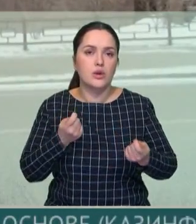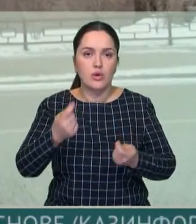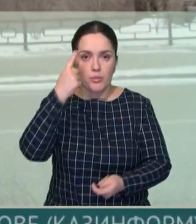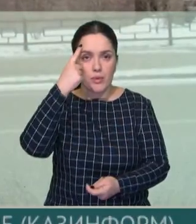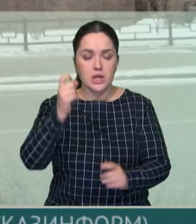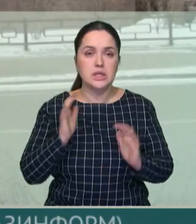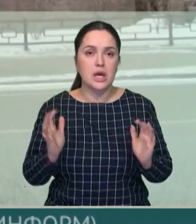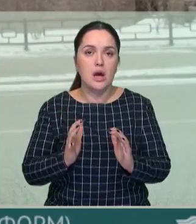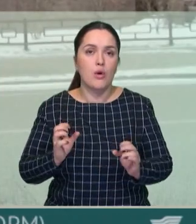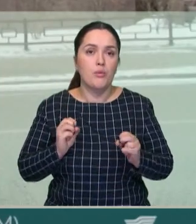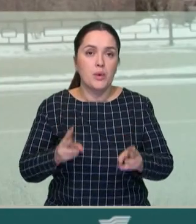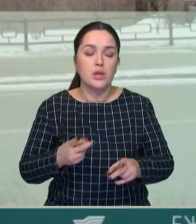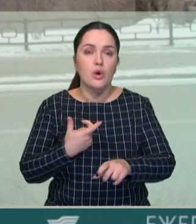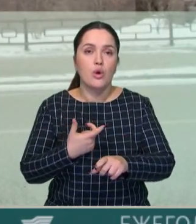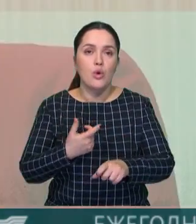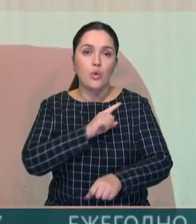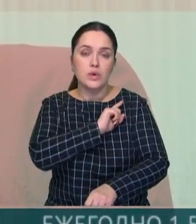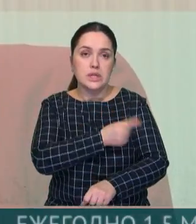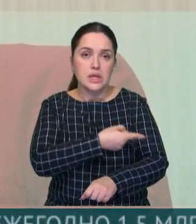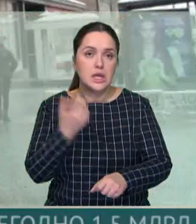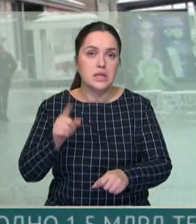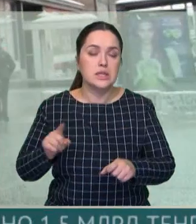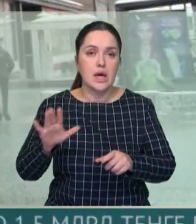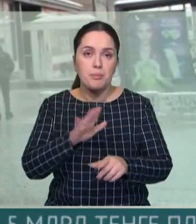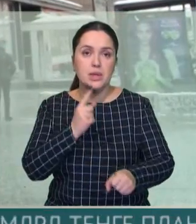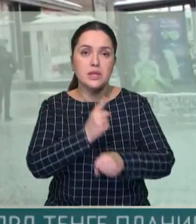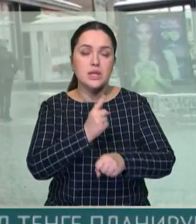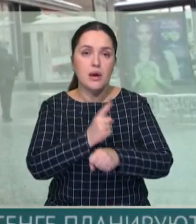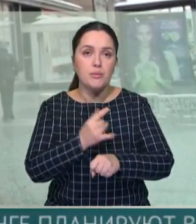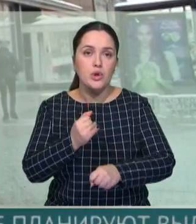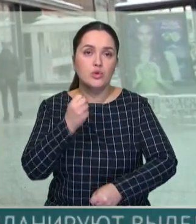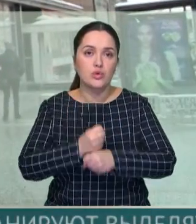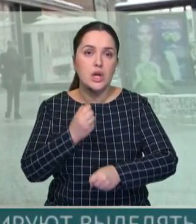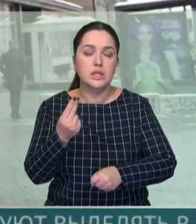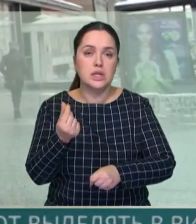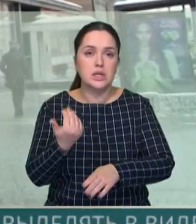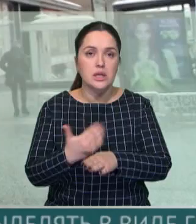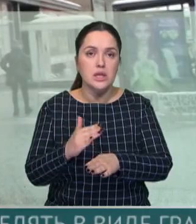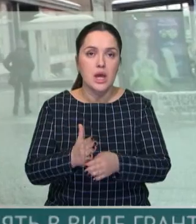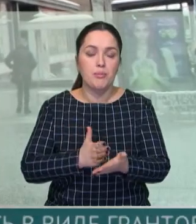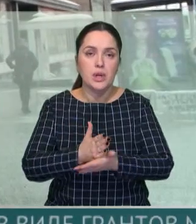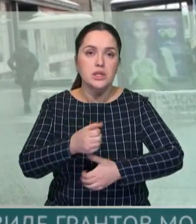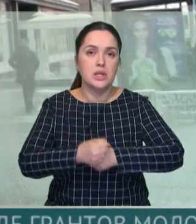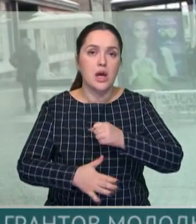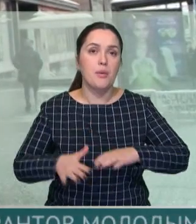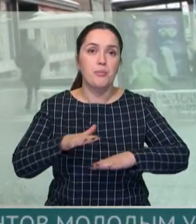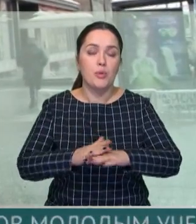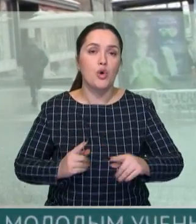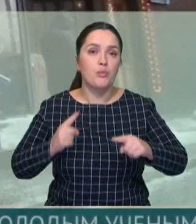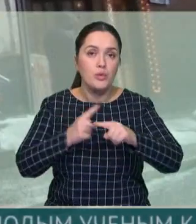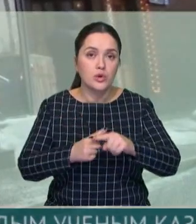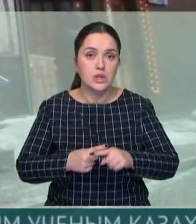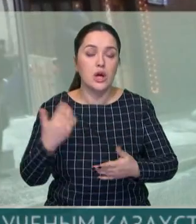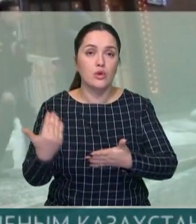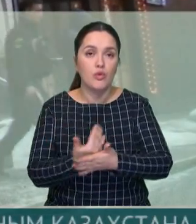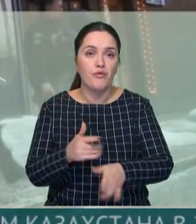прогнозы. Сохраняются риски усиления западных санкций и ужесточения денежно-кредитной политики Центрального банка. Плюс к этому новые меры